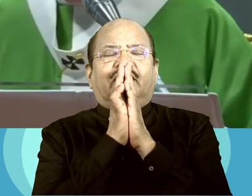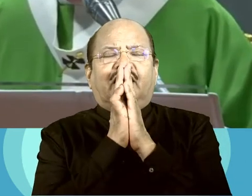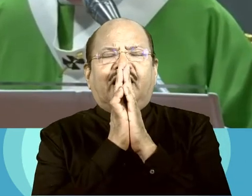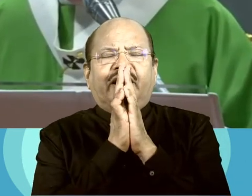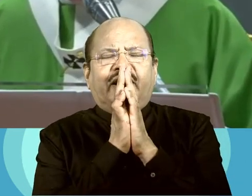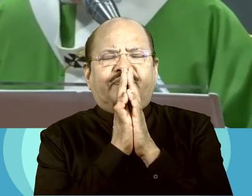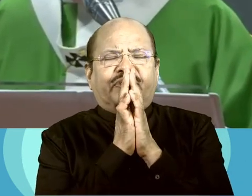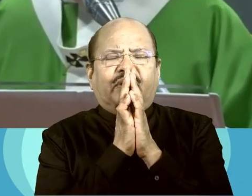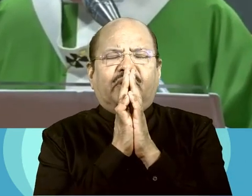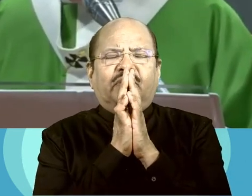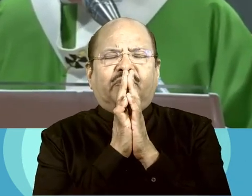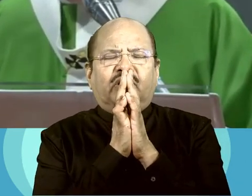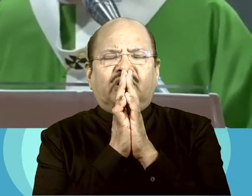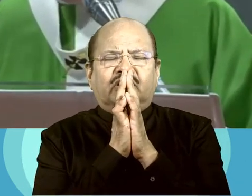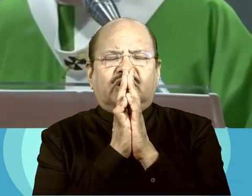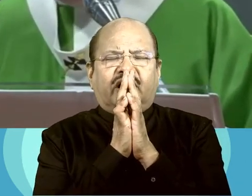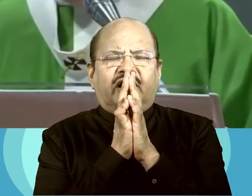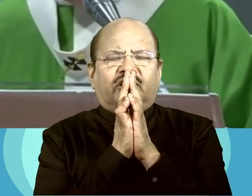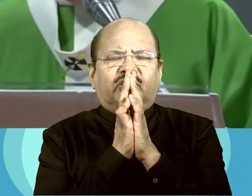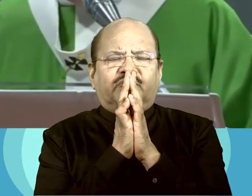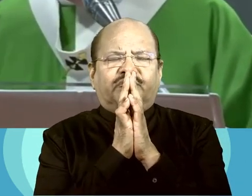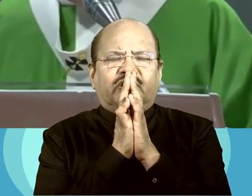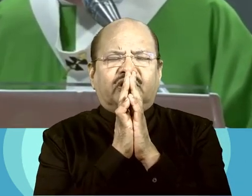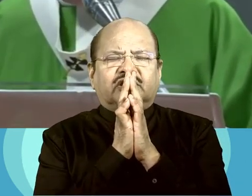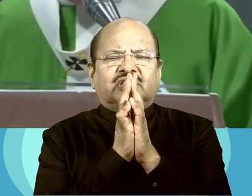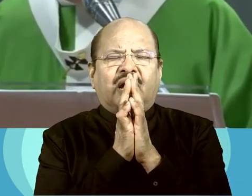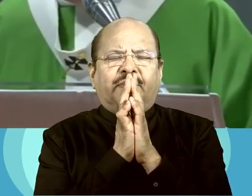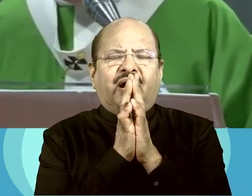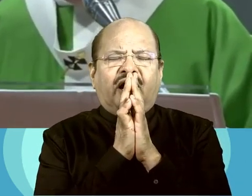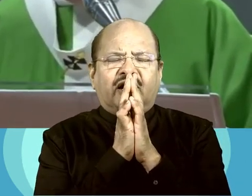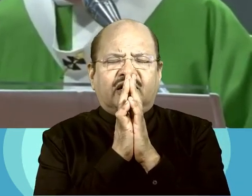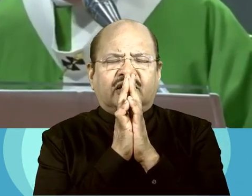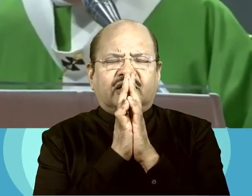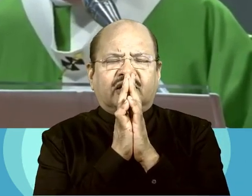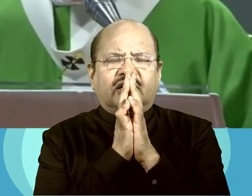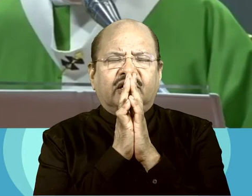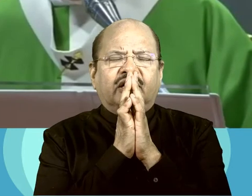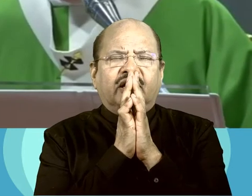ലോർഡ്. അങ്ങനെ നമ്മളിപ്പോൾ കേട്ടു, സഭ